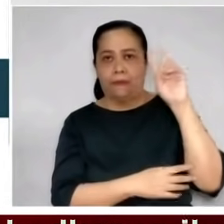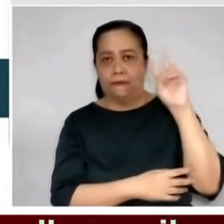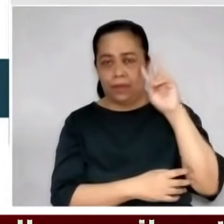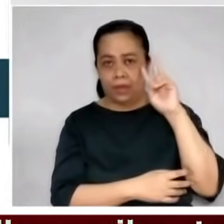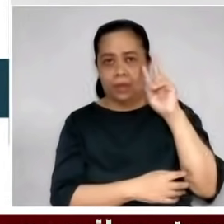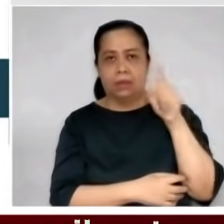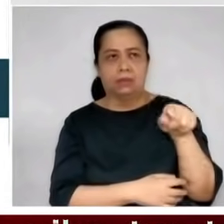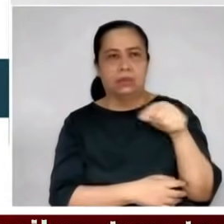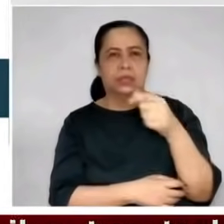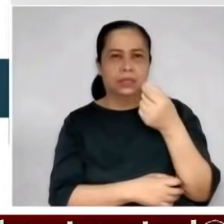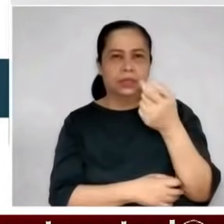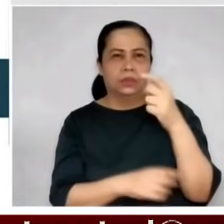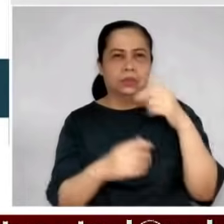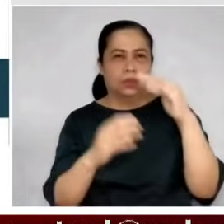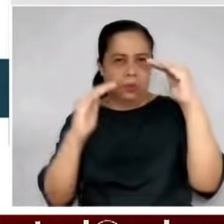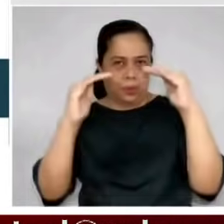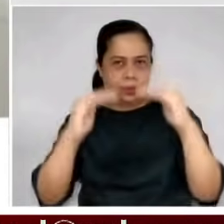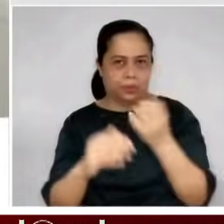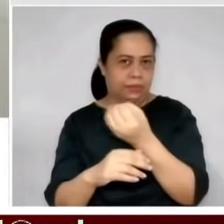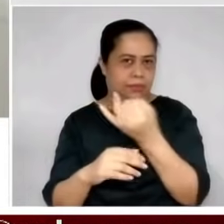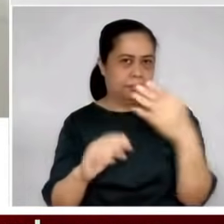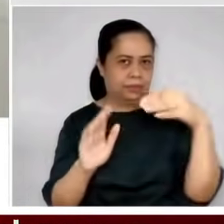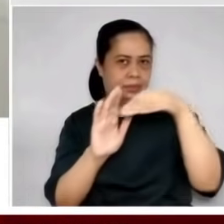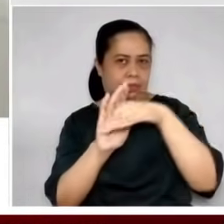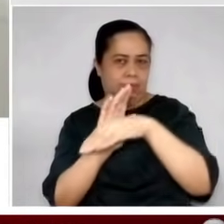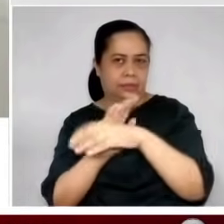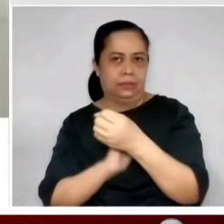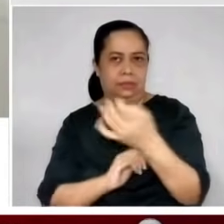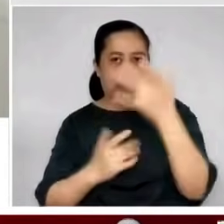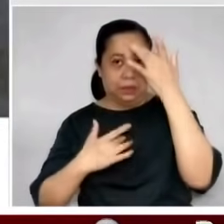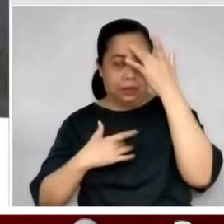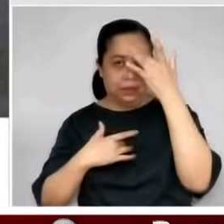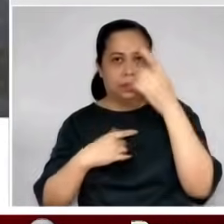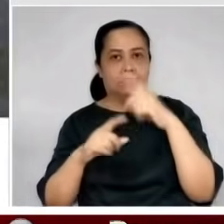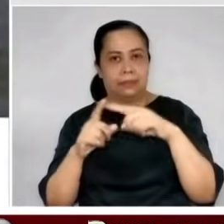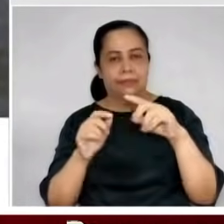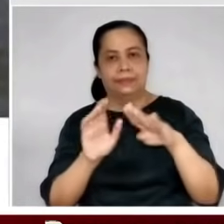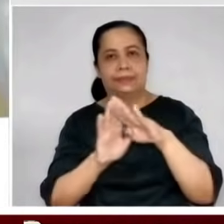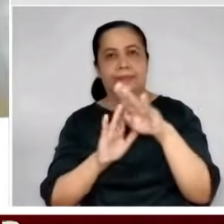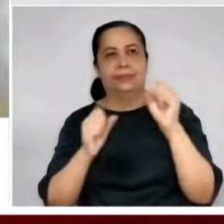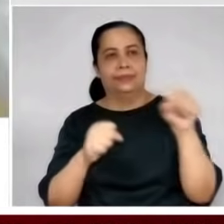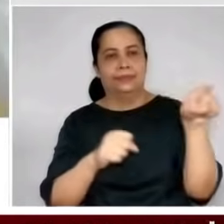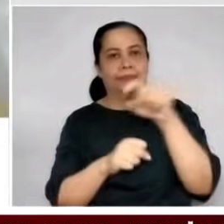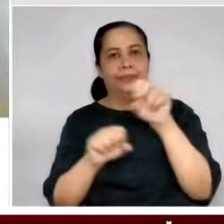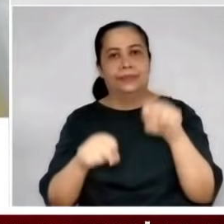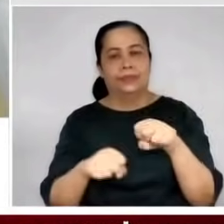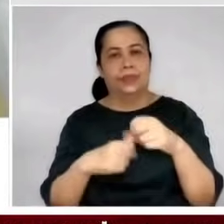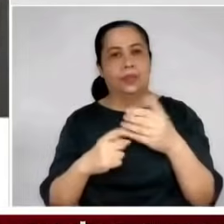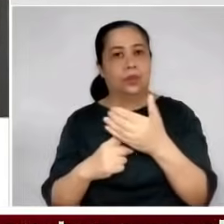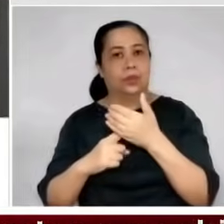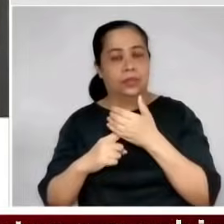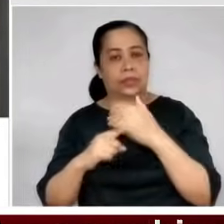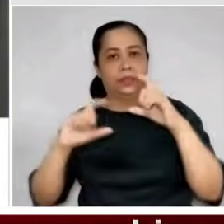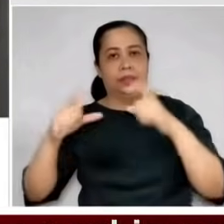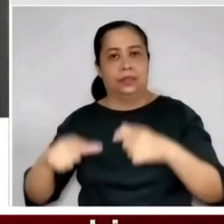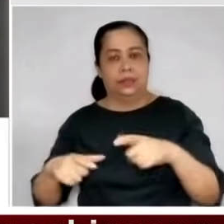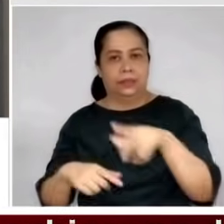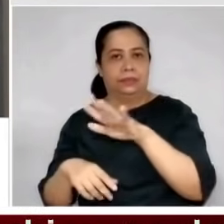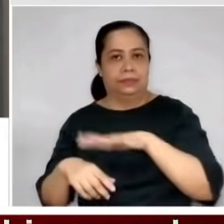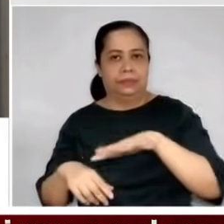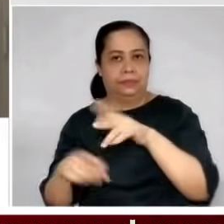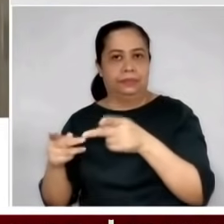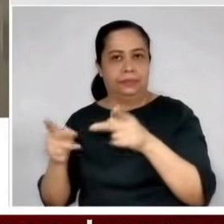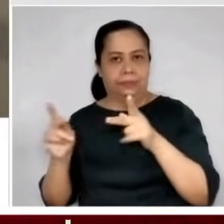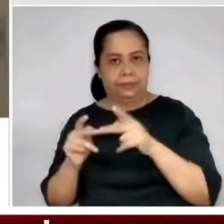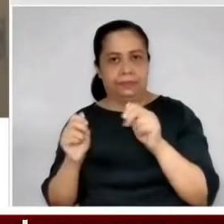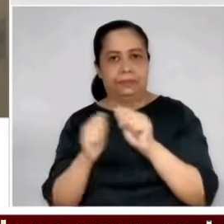bahagyang pagpapababa ng bilang ng mga nagkakasakit, napataas din ang kapasidad ng quarantine at isolation facilities, maging ang